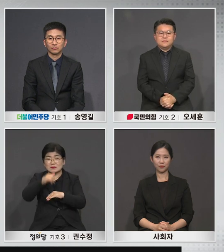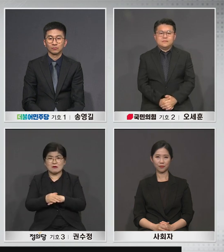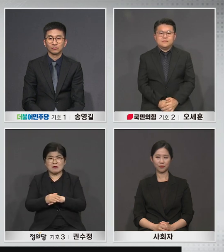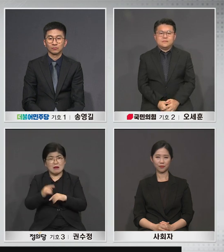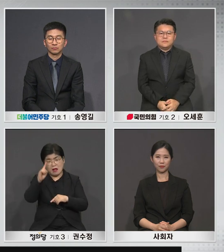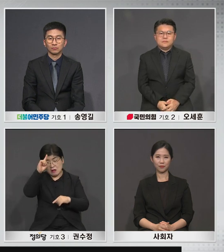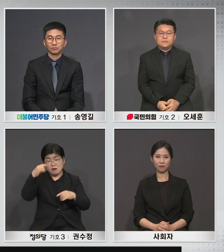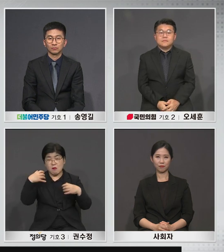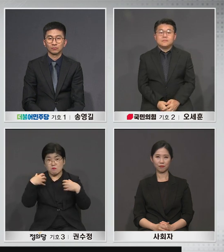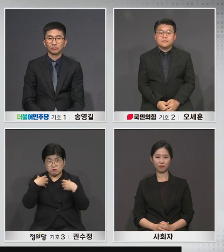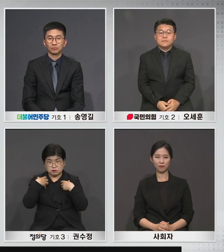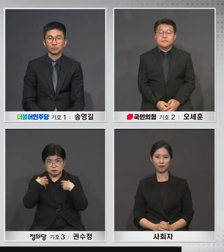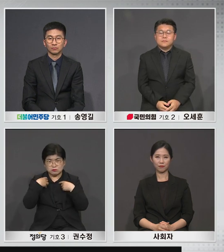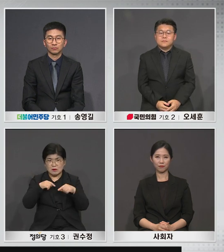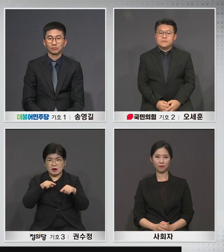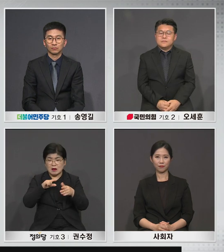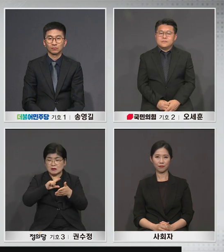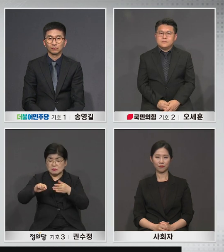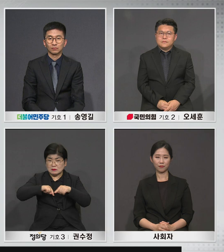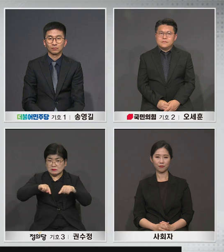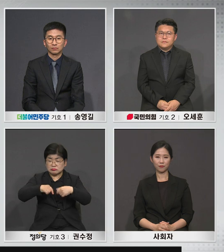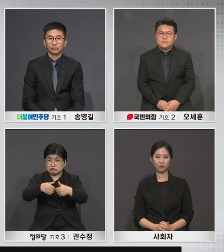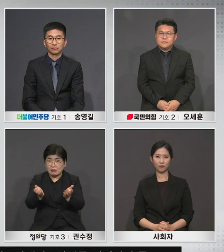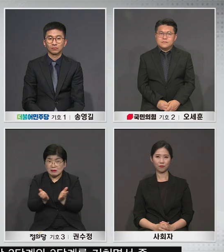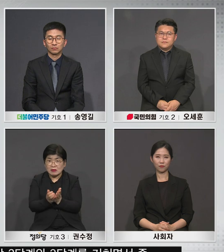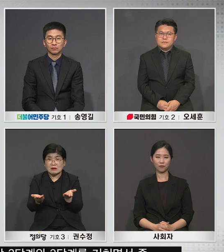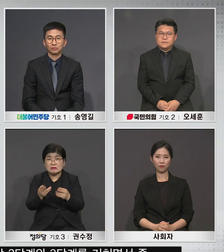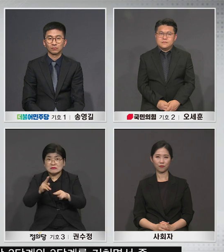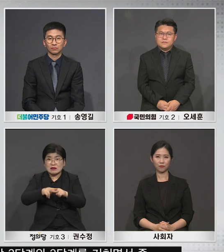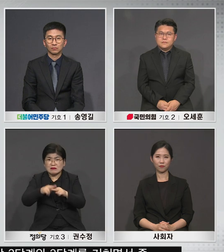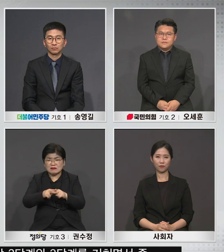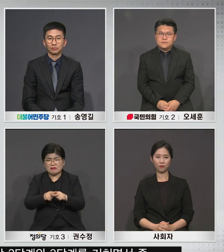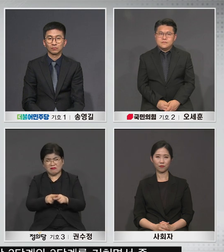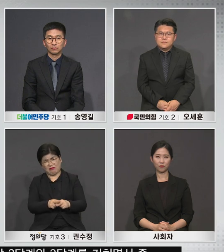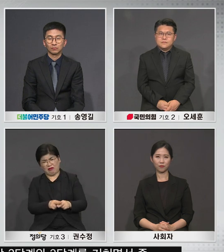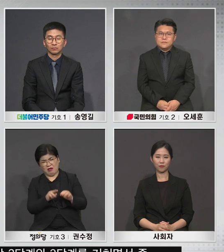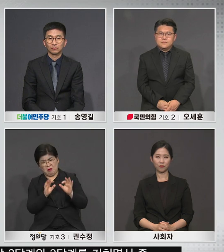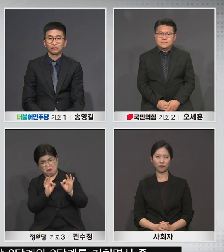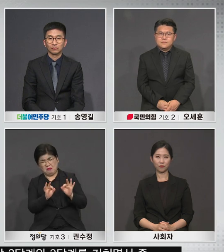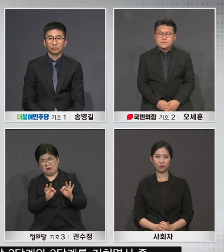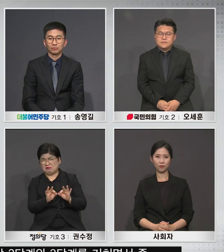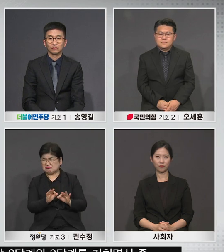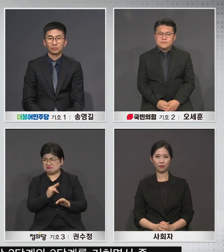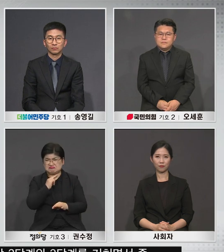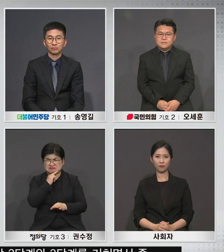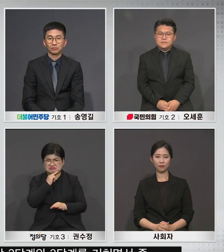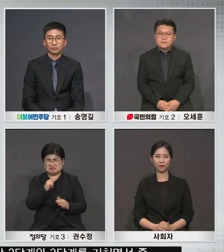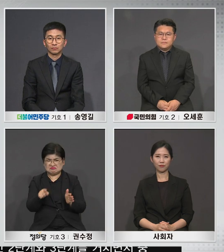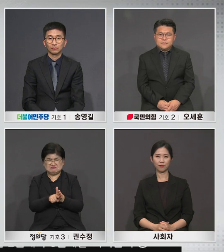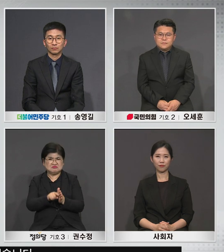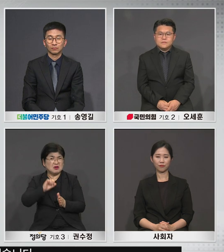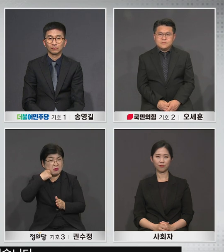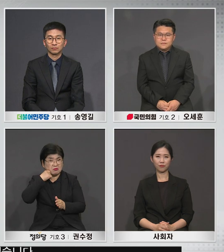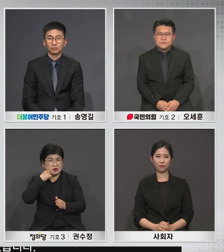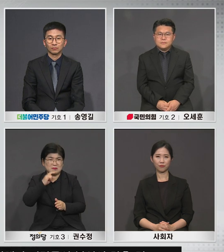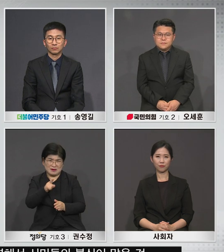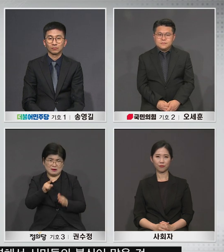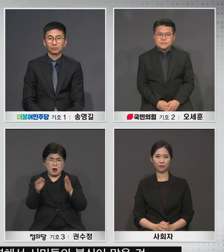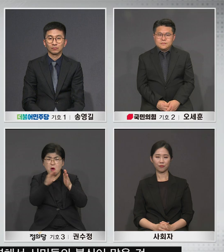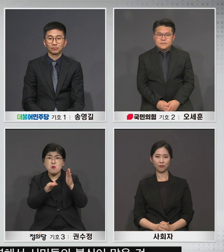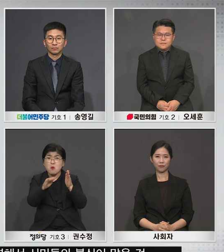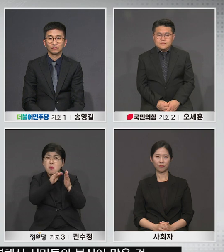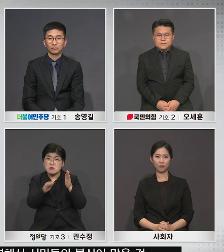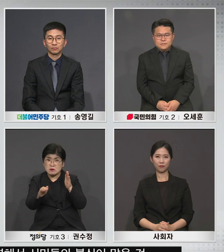정부나 지자체가 지금까지 만들어왔던 일자리와 관련해서 시민들의 불신이 많은 것을 알고 있습니다. 아까도 공공근로 말씀하셨던 것처럼 이